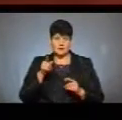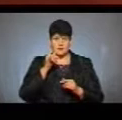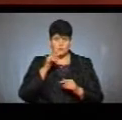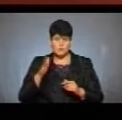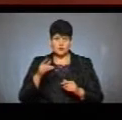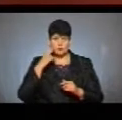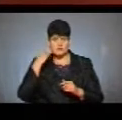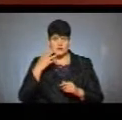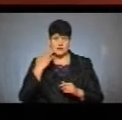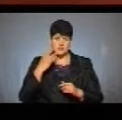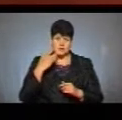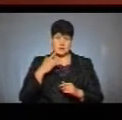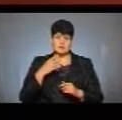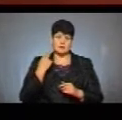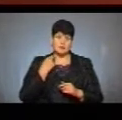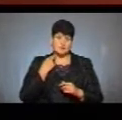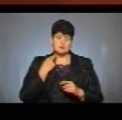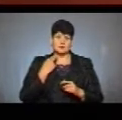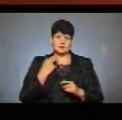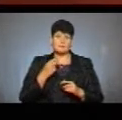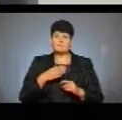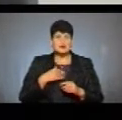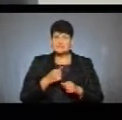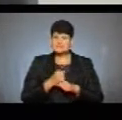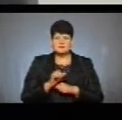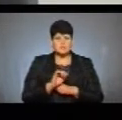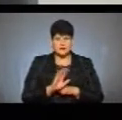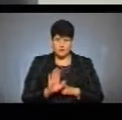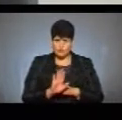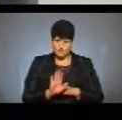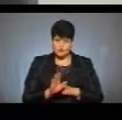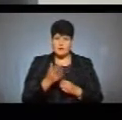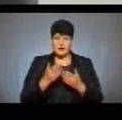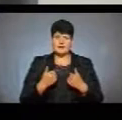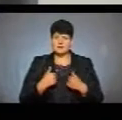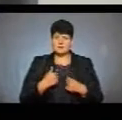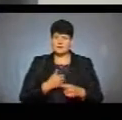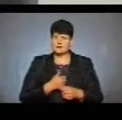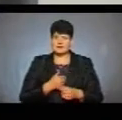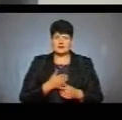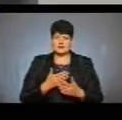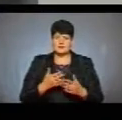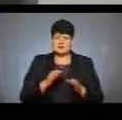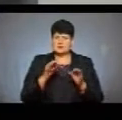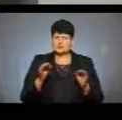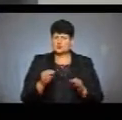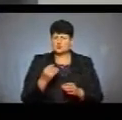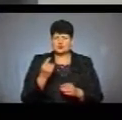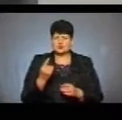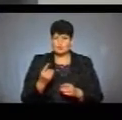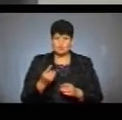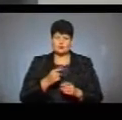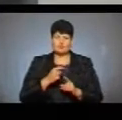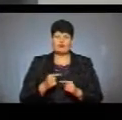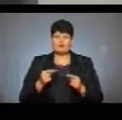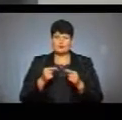Китай і Штати зглянутися. Змусити ми не можемо, але ми не ініціювали жодного